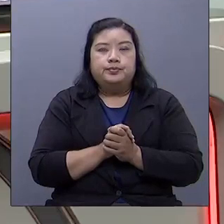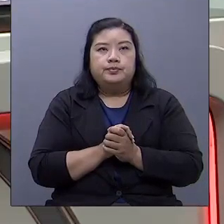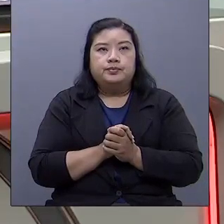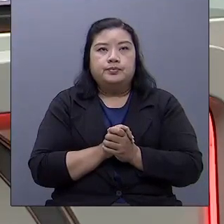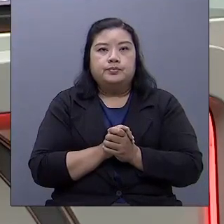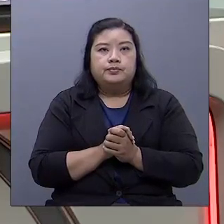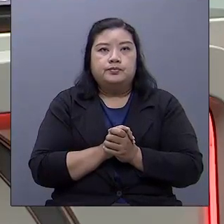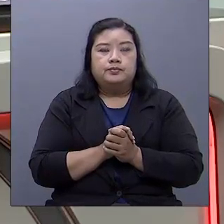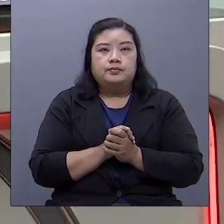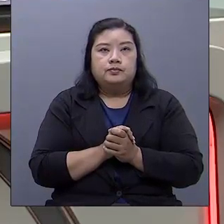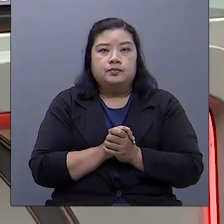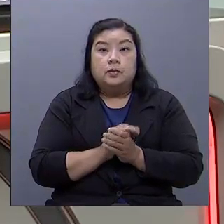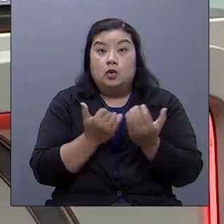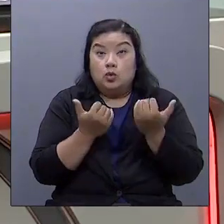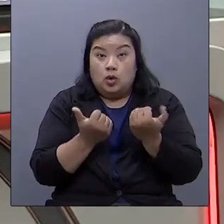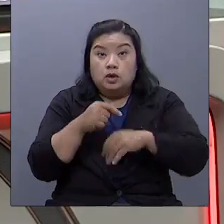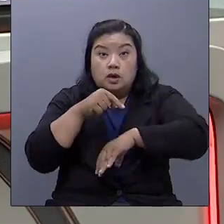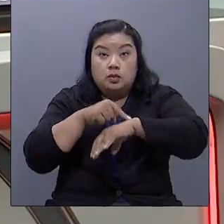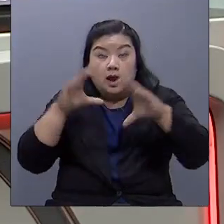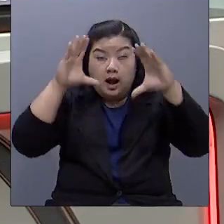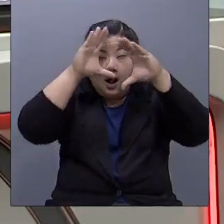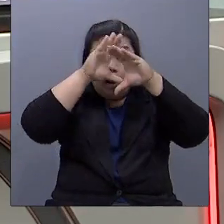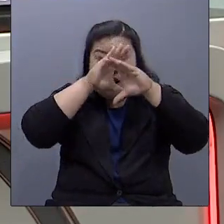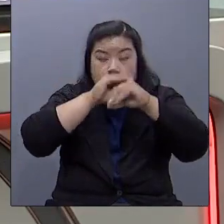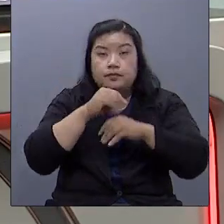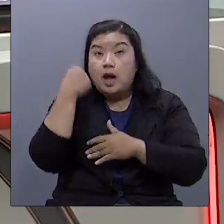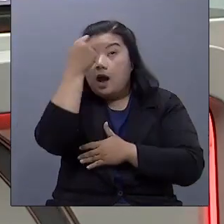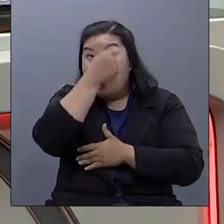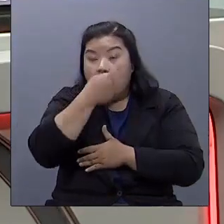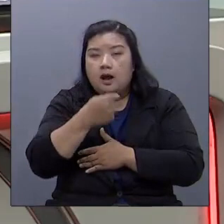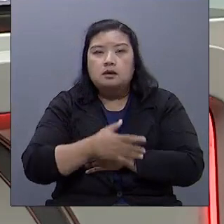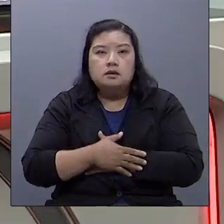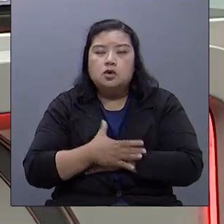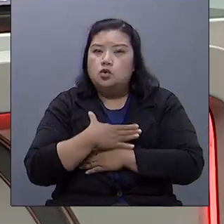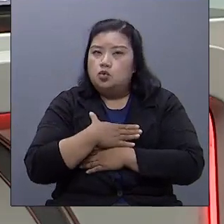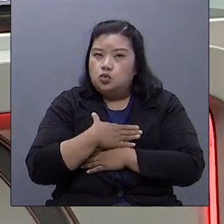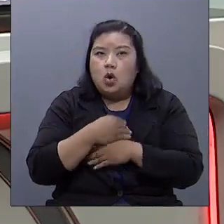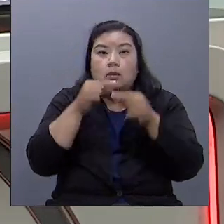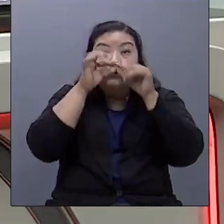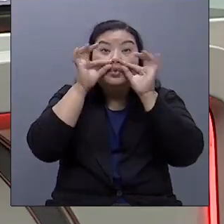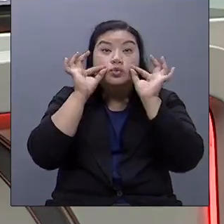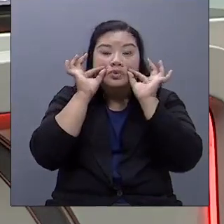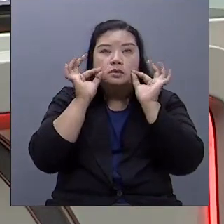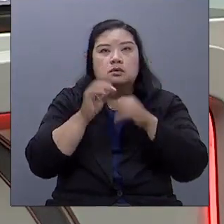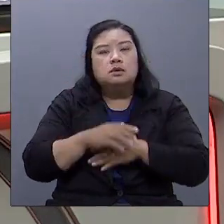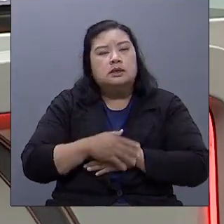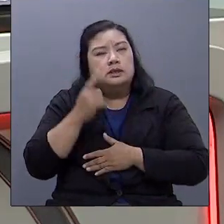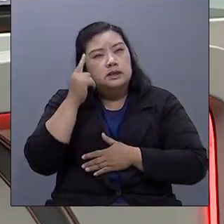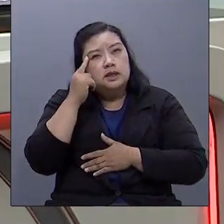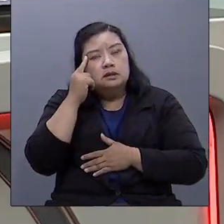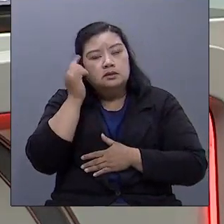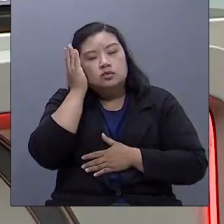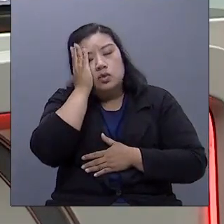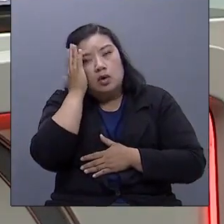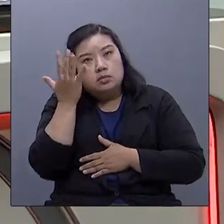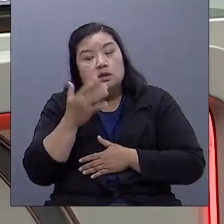ช่วงนี้เชื่อว่าดึกๆเนี่ยถ้าเป็นบรรดาแฟนคลับของคุณชูวิทย์กมลวิศิษฎ์คงจะไม่ค่อยได้รับได้นอนนะคะต้องรอดูว่า